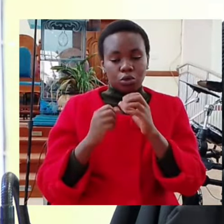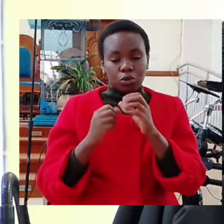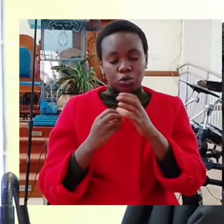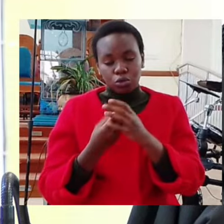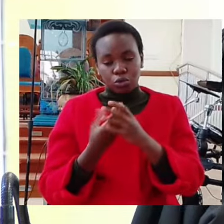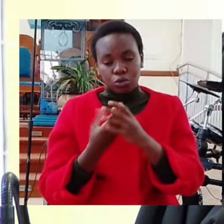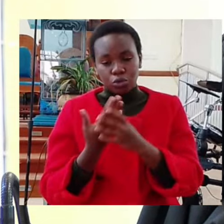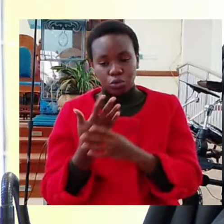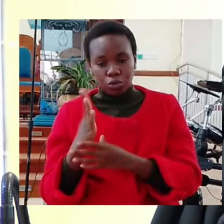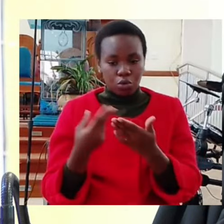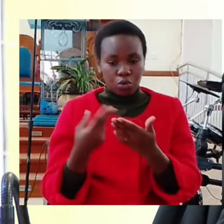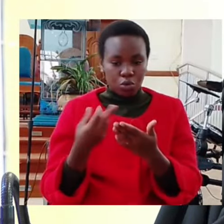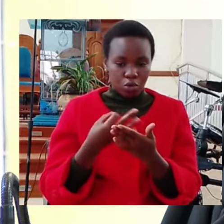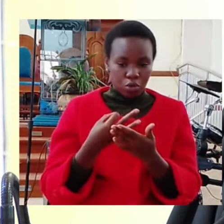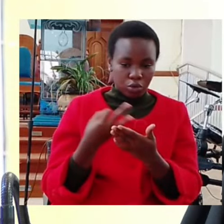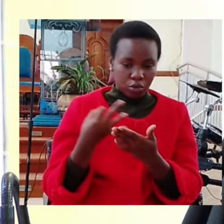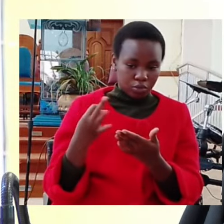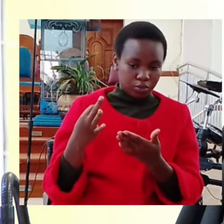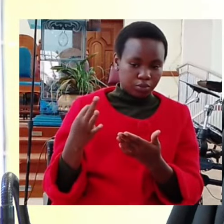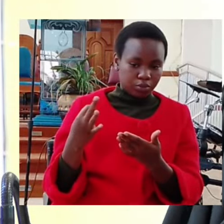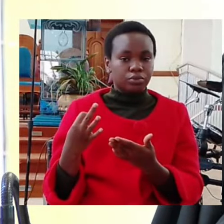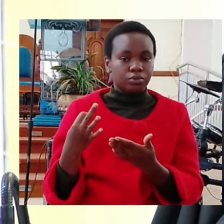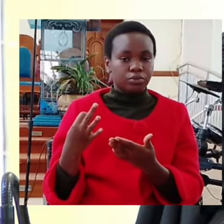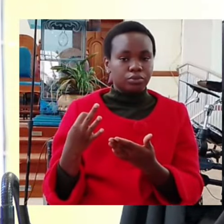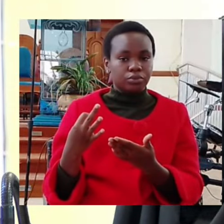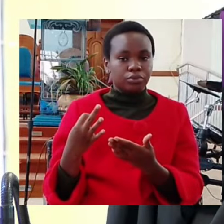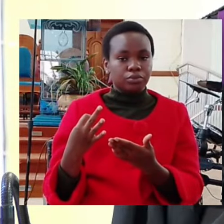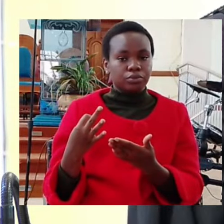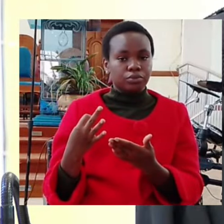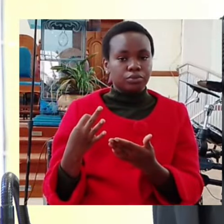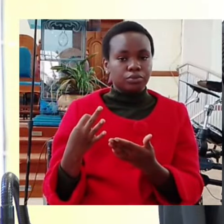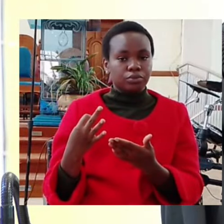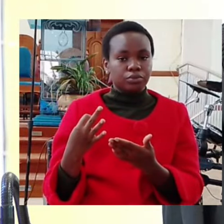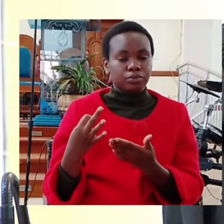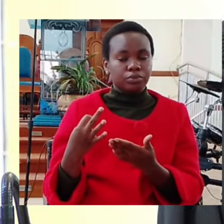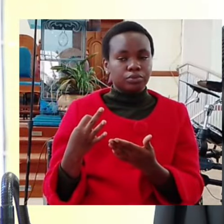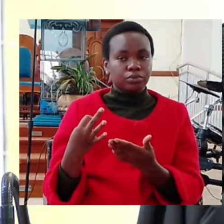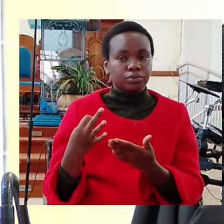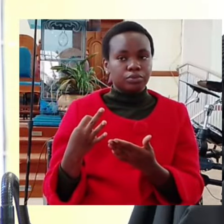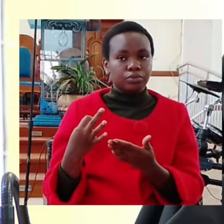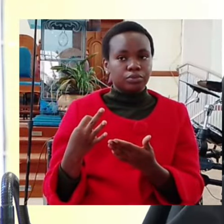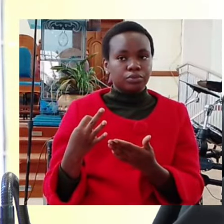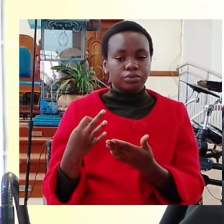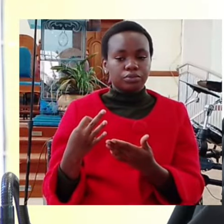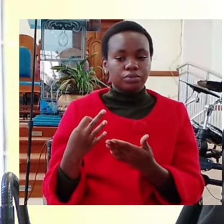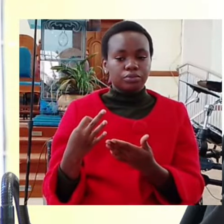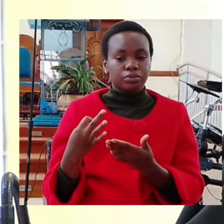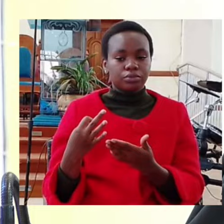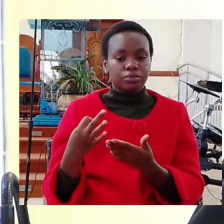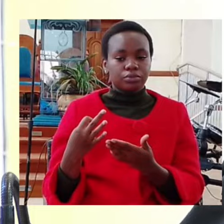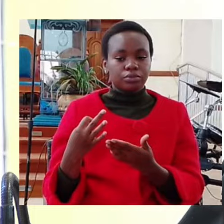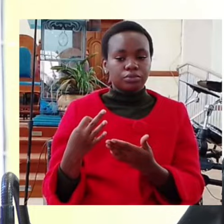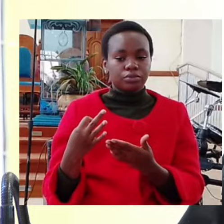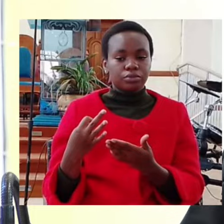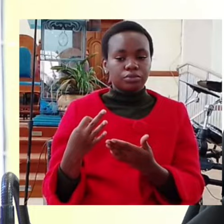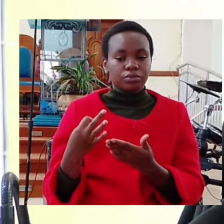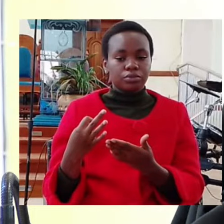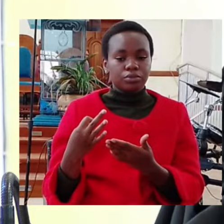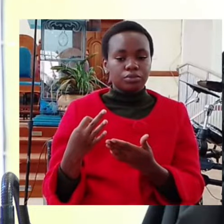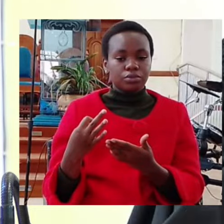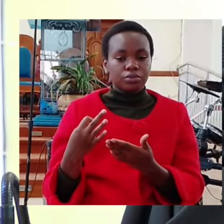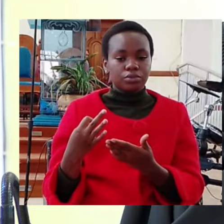able to grow spiritually. Tugata idhani ya gukura na odo wako menya muadhani. Mudo lioto